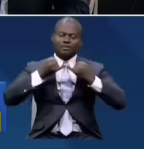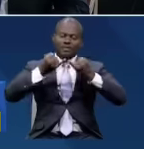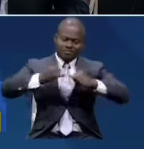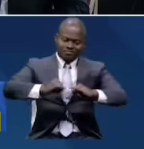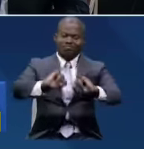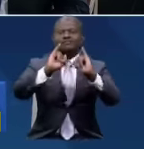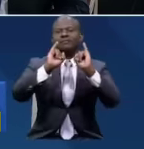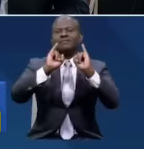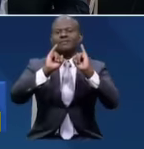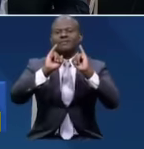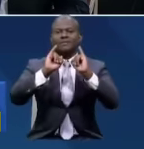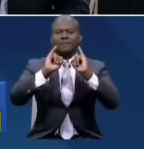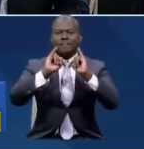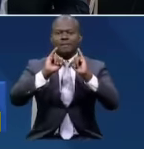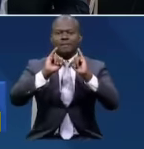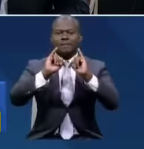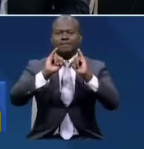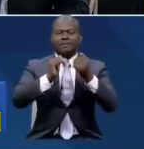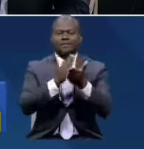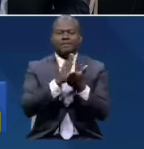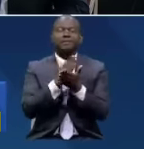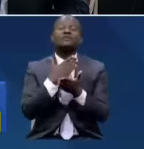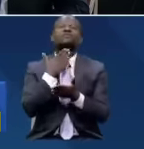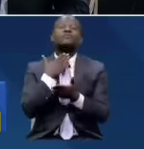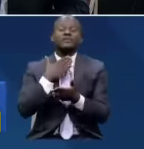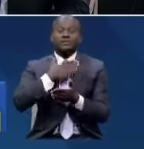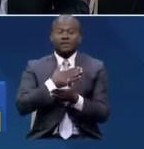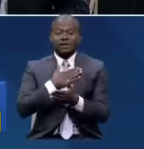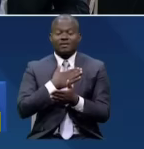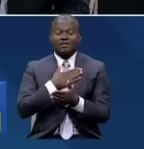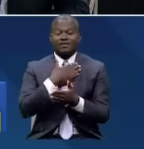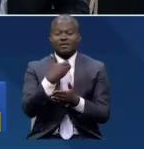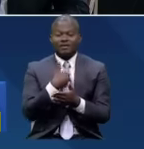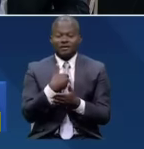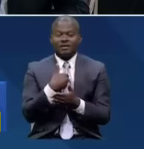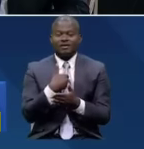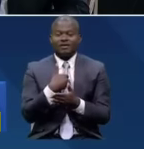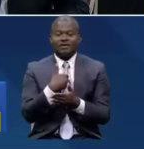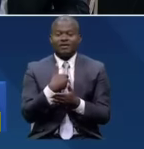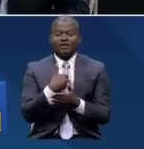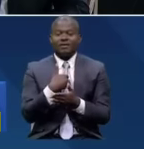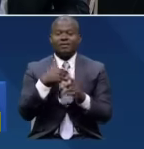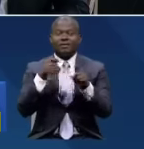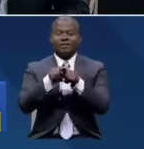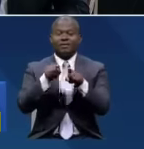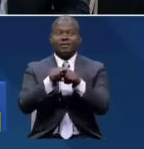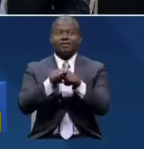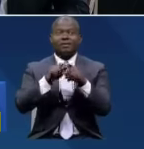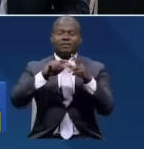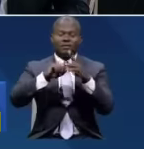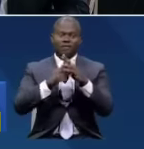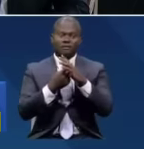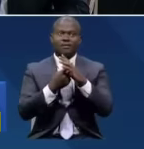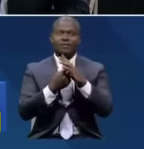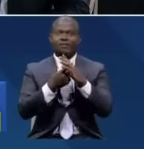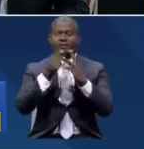ayo mahirwe, nkaba nifuza ko yadufasha n'ubundi nk'uko yadufashije,